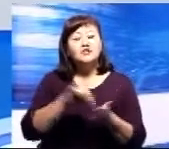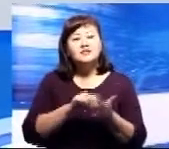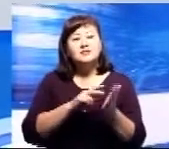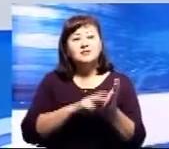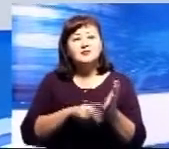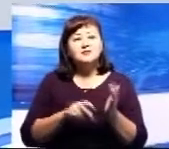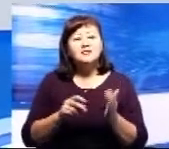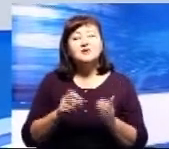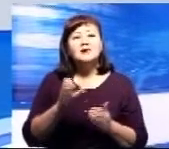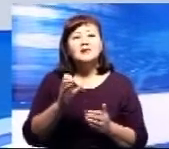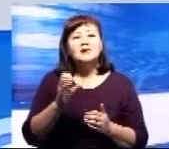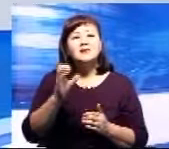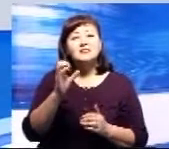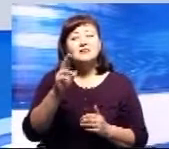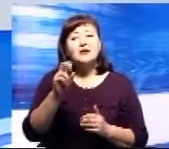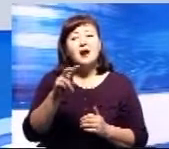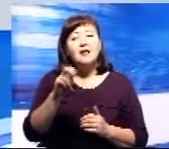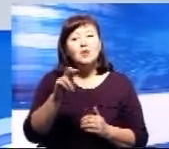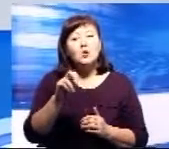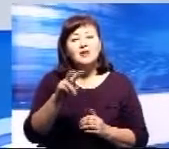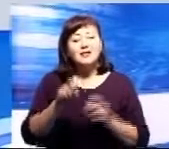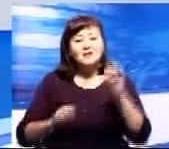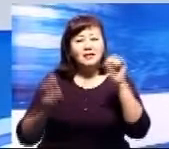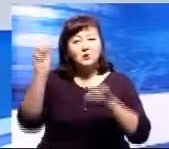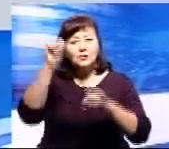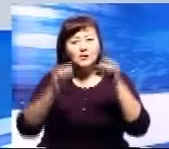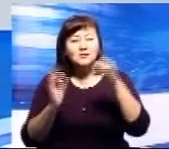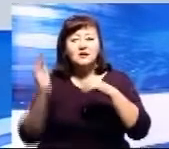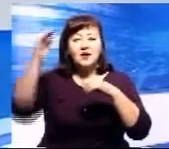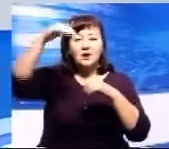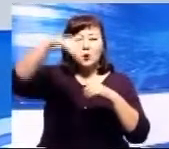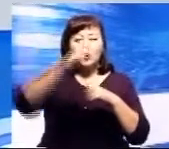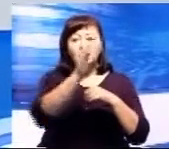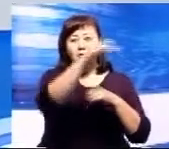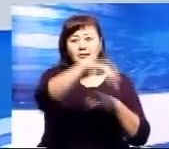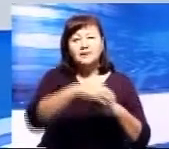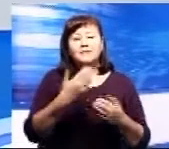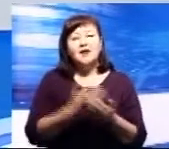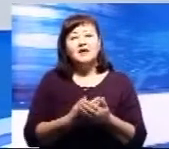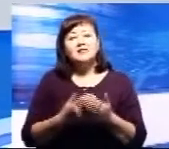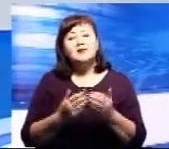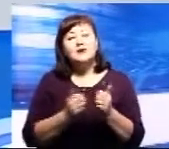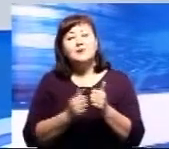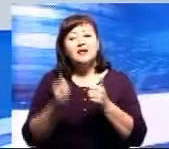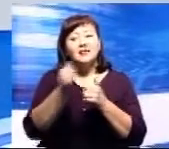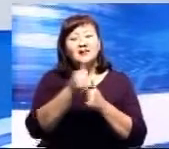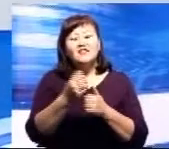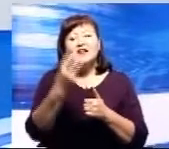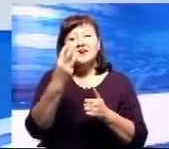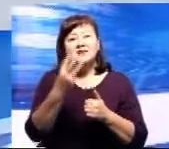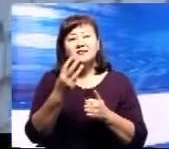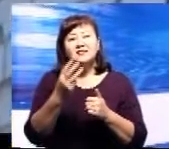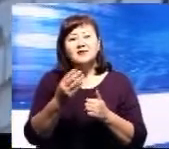до 18 лет. Турнир стартовал 14 октября. За это время спортсмены преодолевали 3 дистанции, каждая из которых заключала в